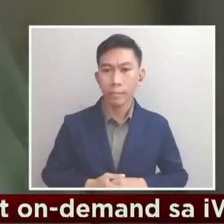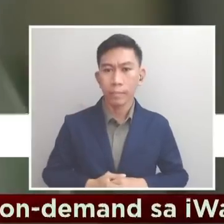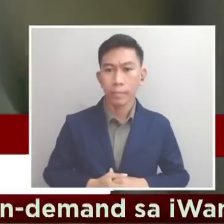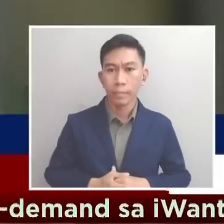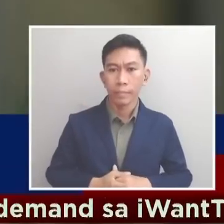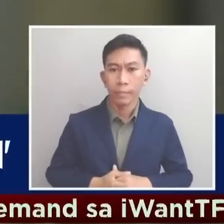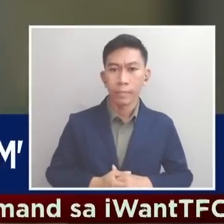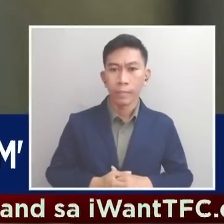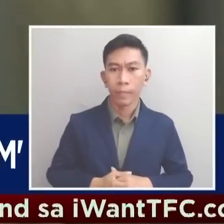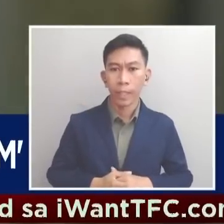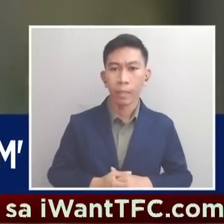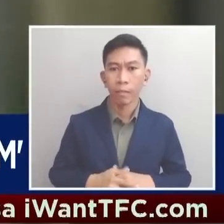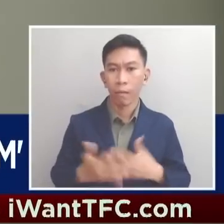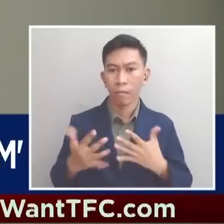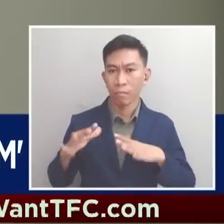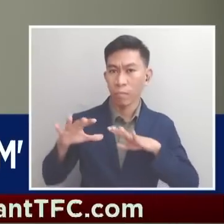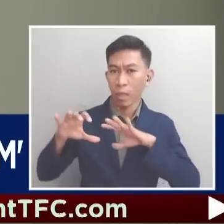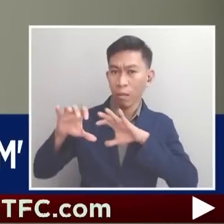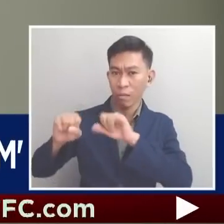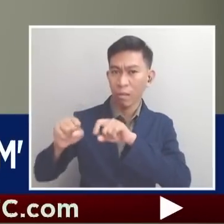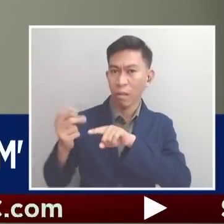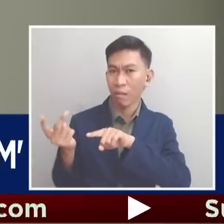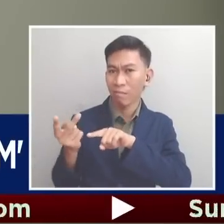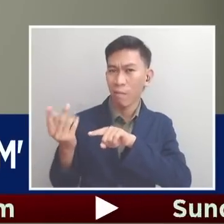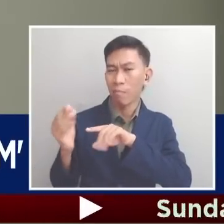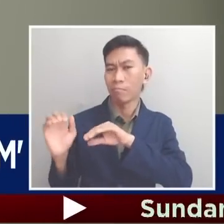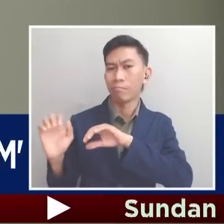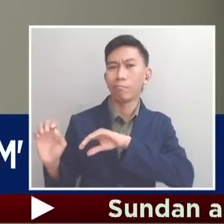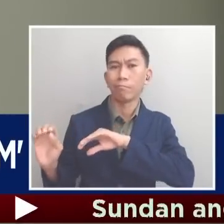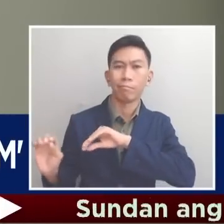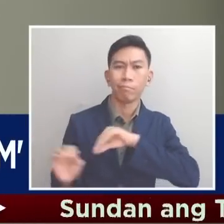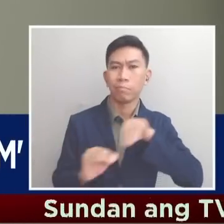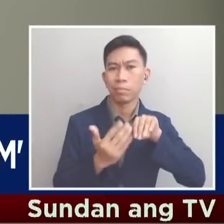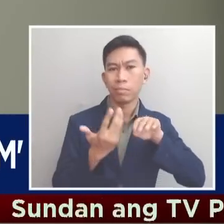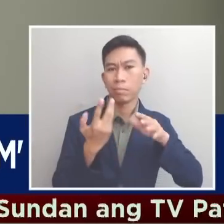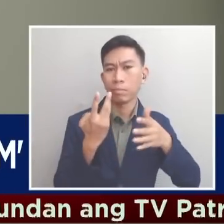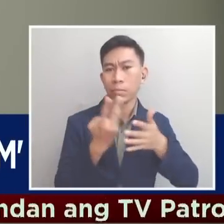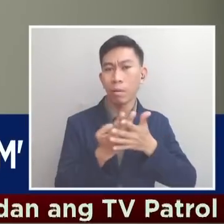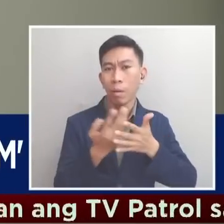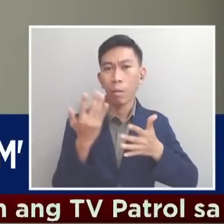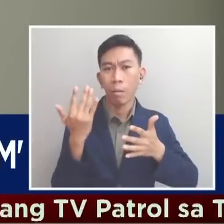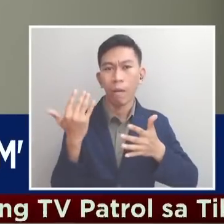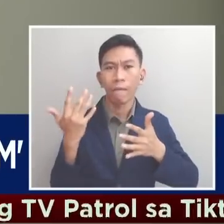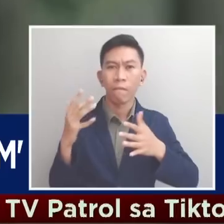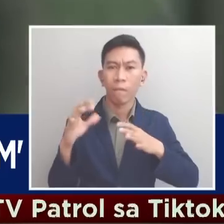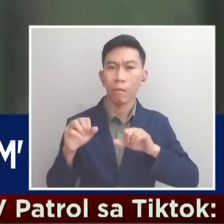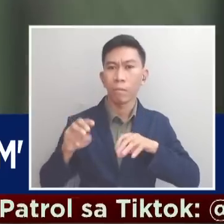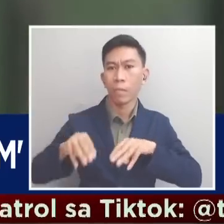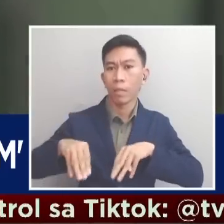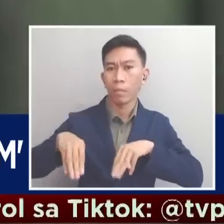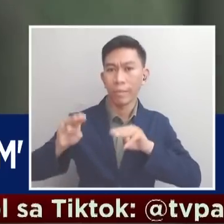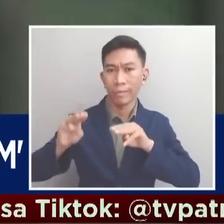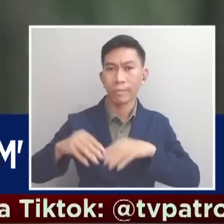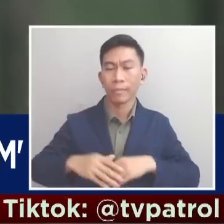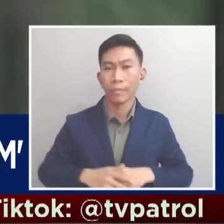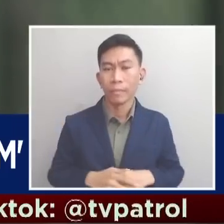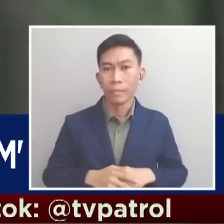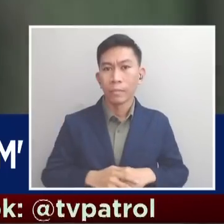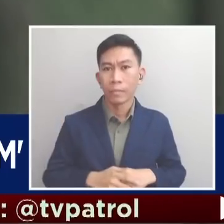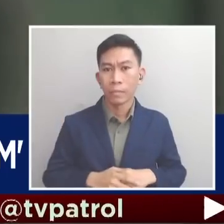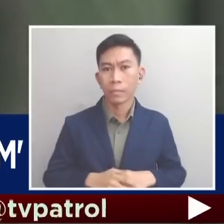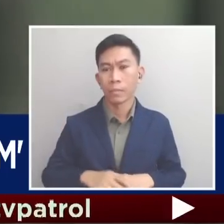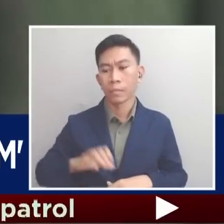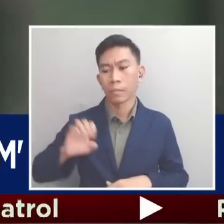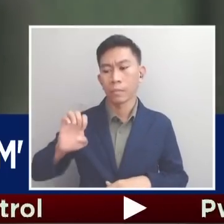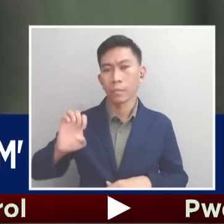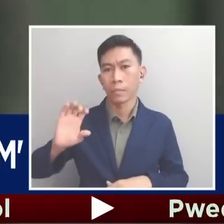Sa kulungan ng bagsak ng dalawang ito matapos silang arestuhin ng PNP Anti-Cybercrime Group sa Malabon City. Ayon sa ACG, bahagi